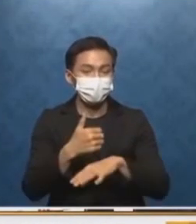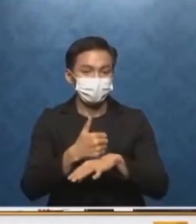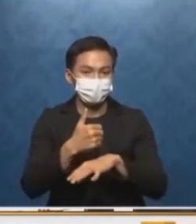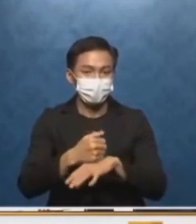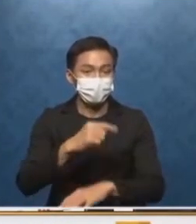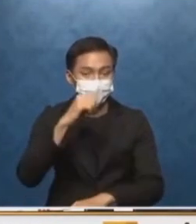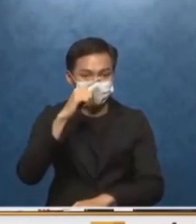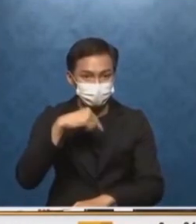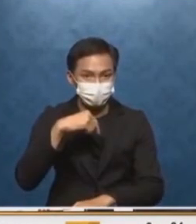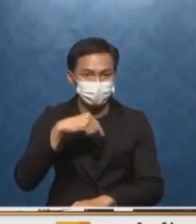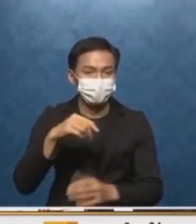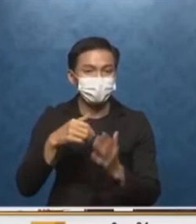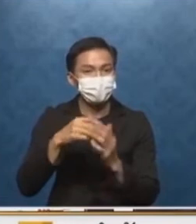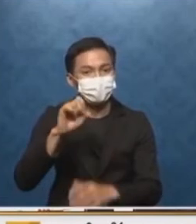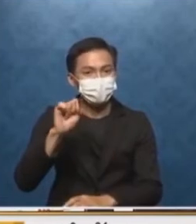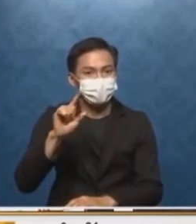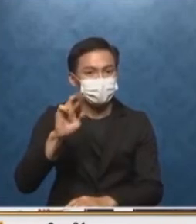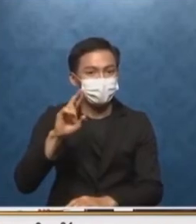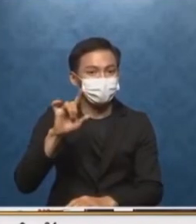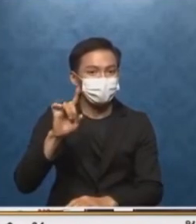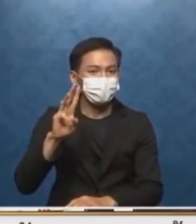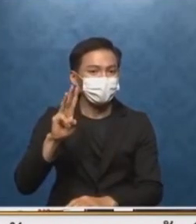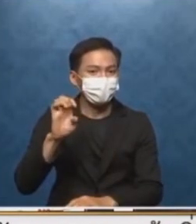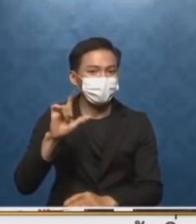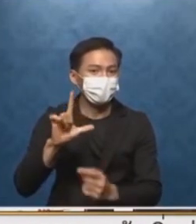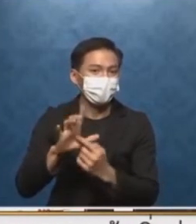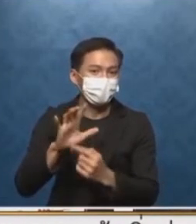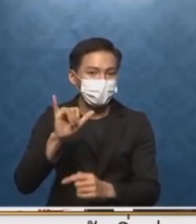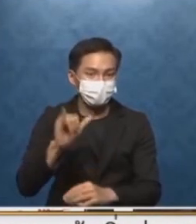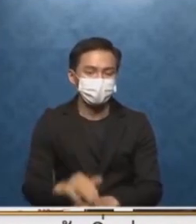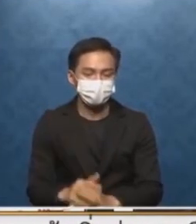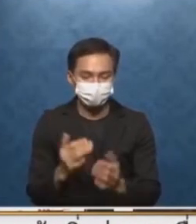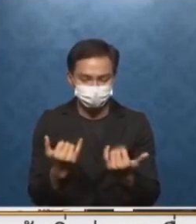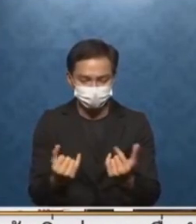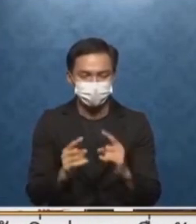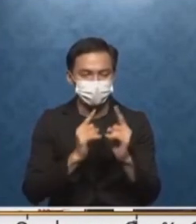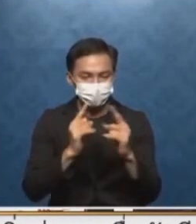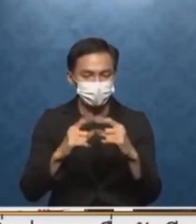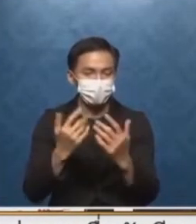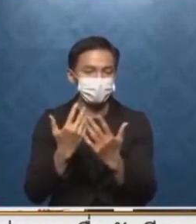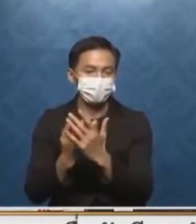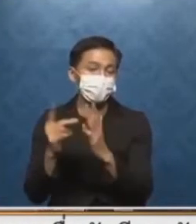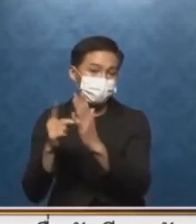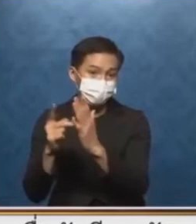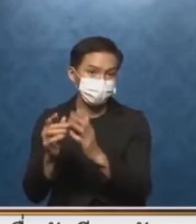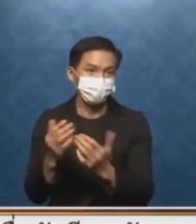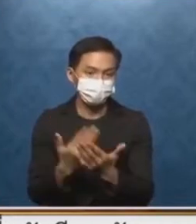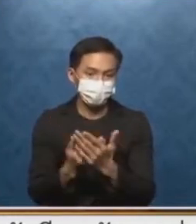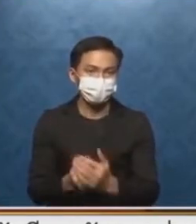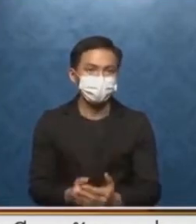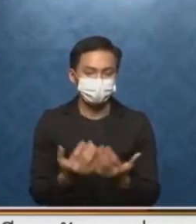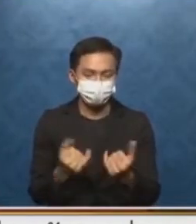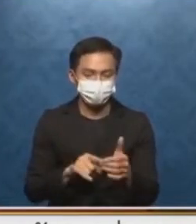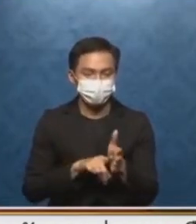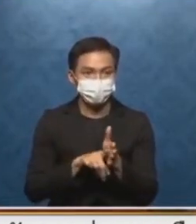กัผมจะขออภิปลายร่างพชะกำหนดให้อำนจกระสวงกันขังกู้เงินเพื่อแก้ไขศรษฐกและสังคมจากการลำบัดลกตดเชื้อ